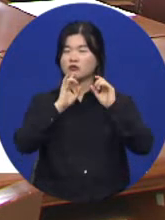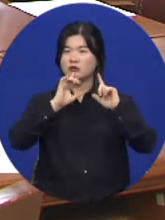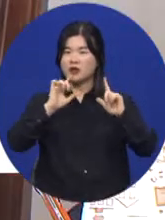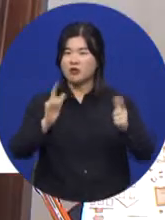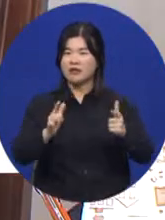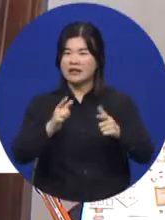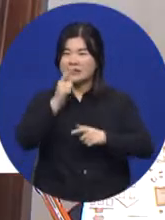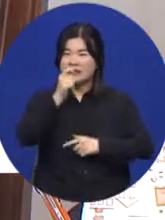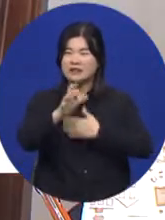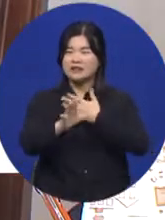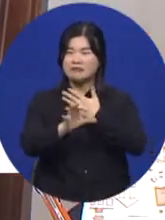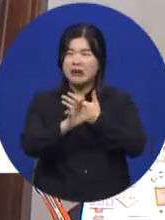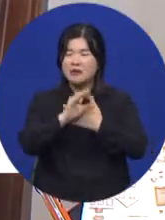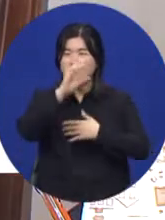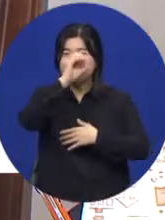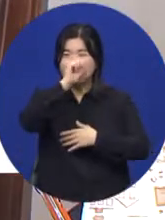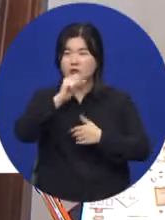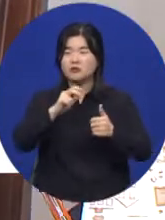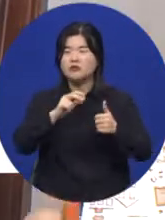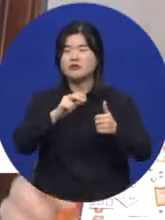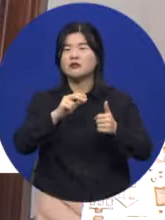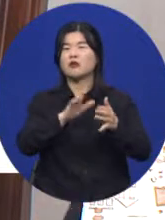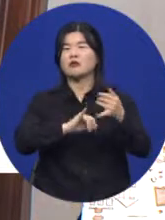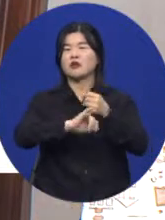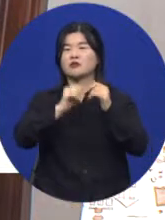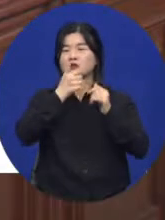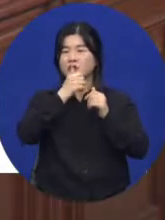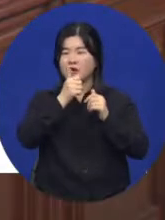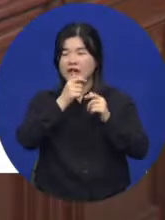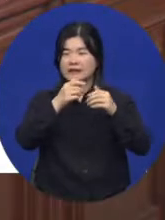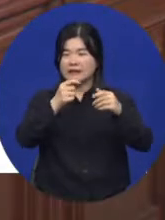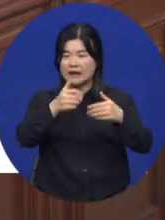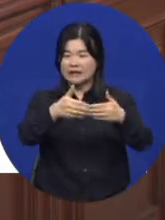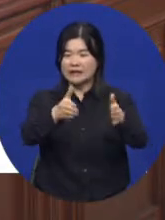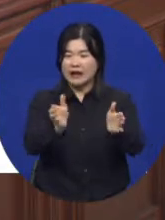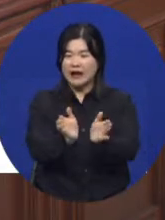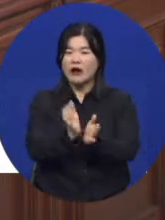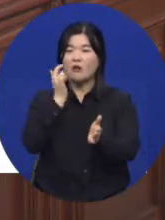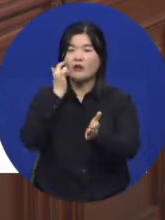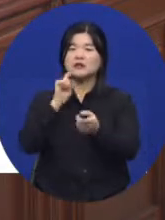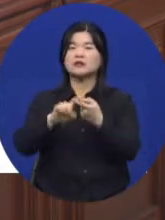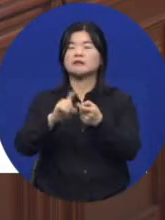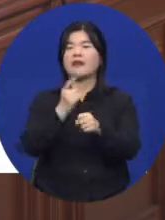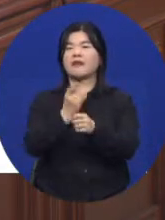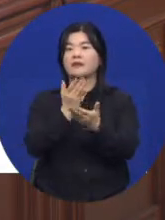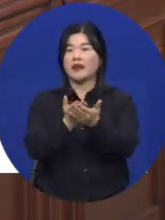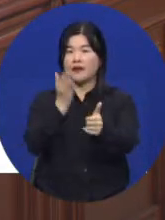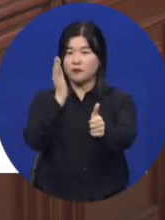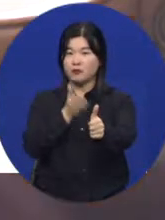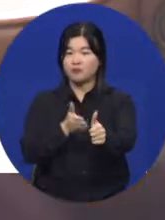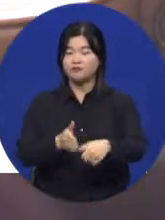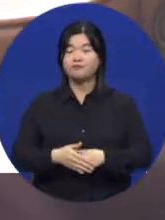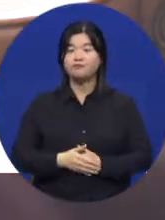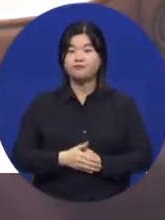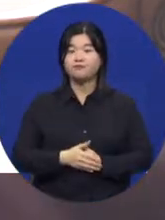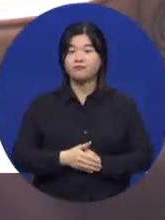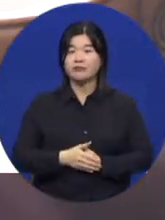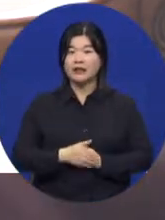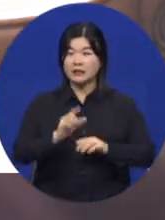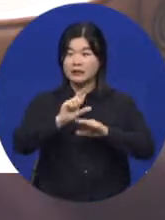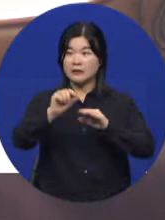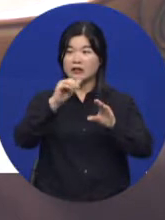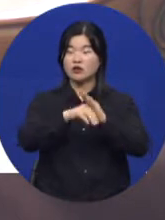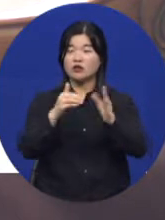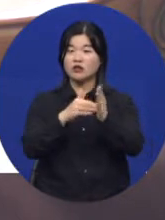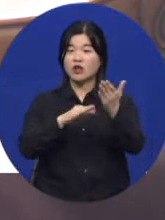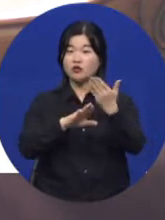작지만 알찬 공약도 소개하고 소수 정파 에도 관심을 기울여 달라 고 당부했습니다 또 지방선거가